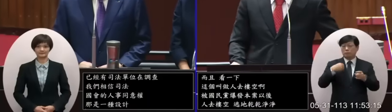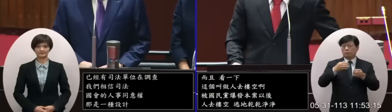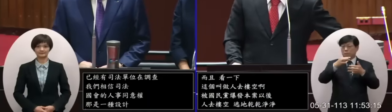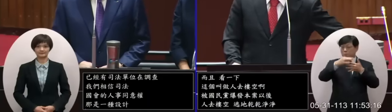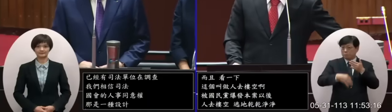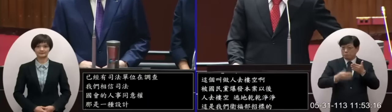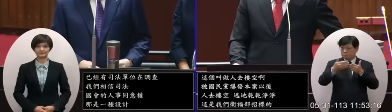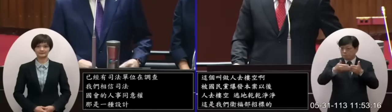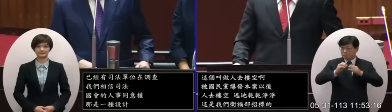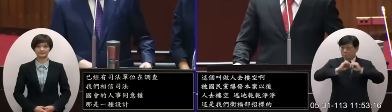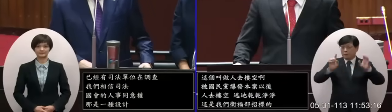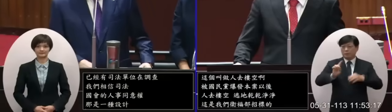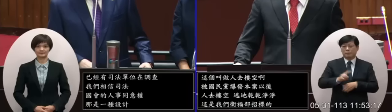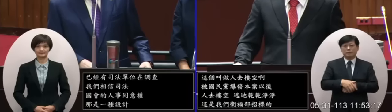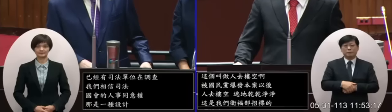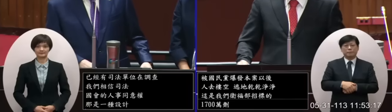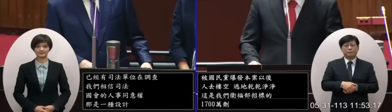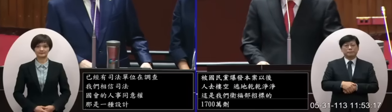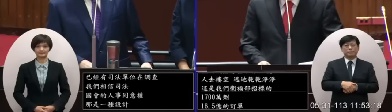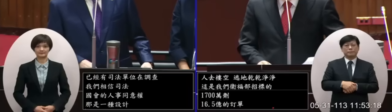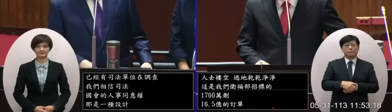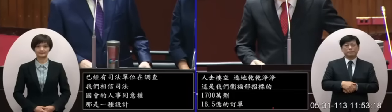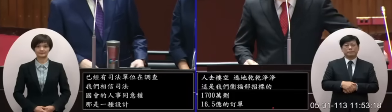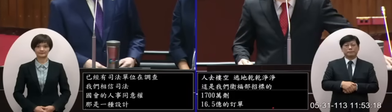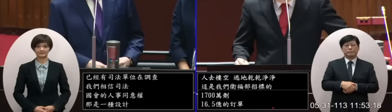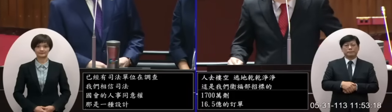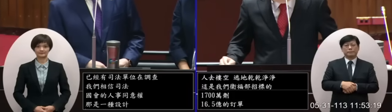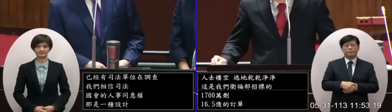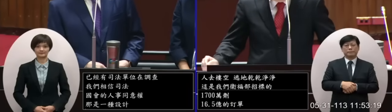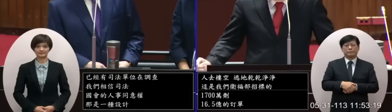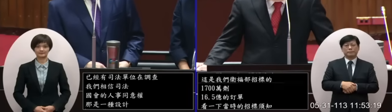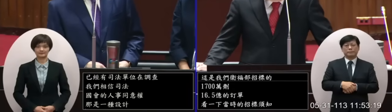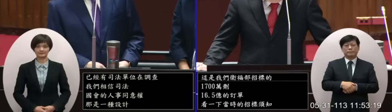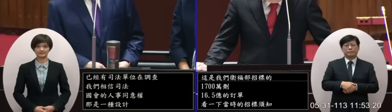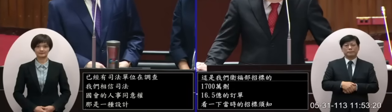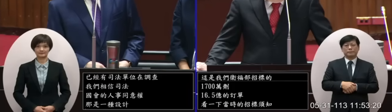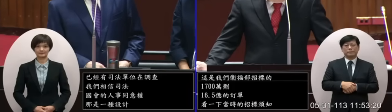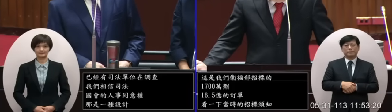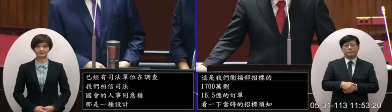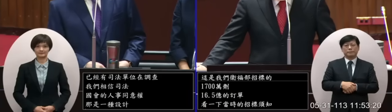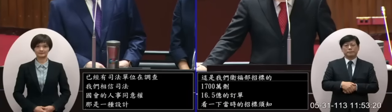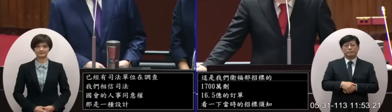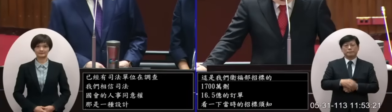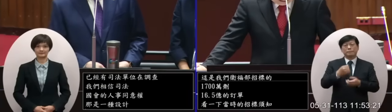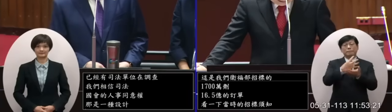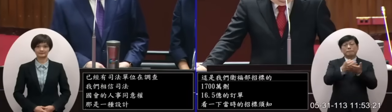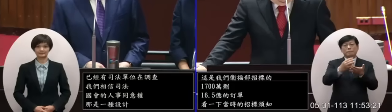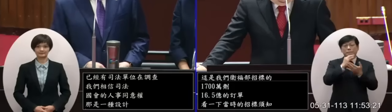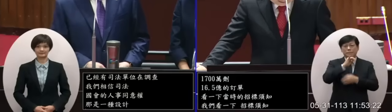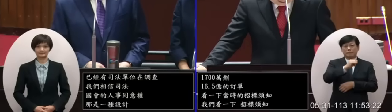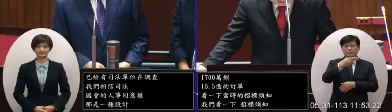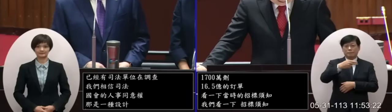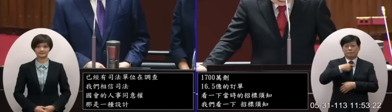我们看一下，啊，我们来看一下招标须知，好， 案号